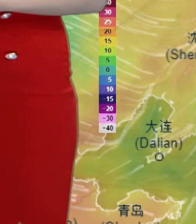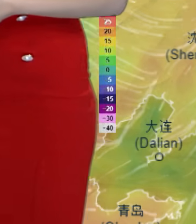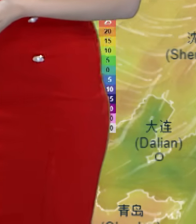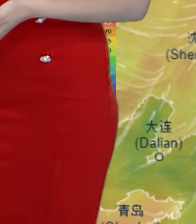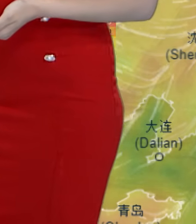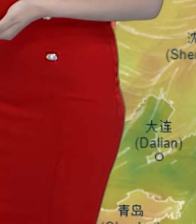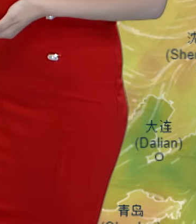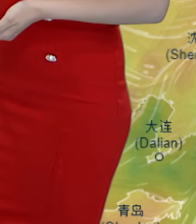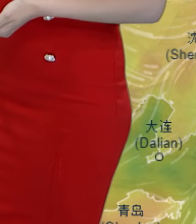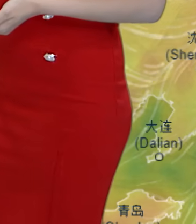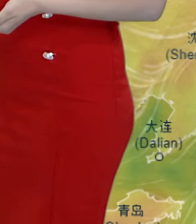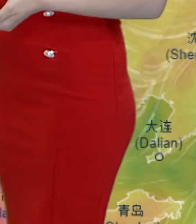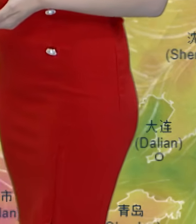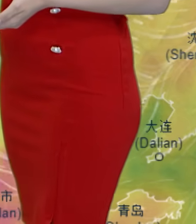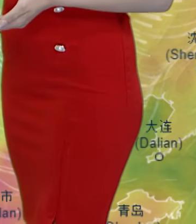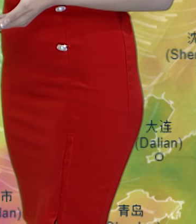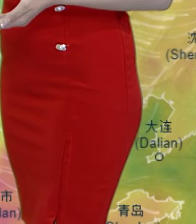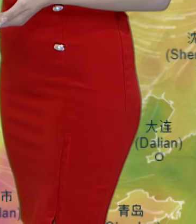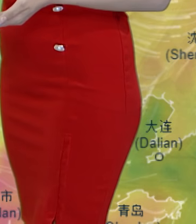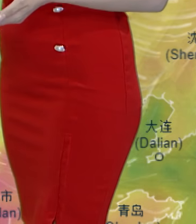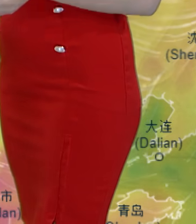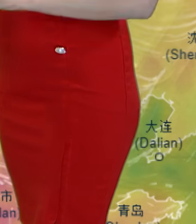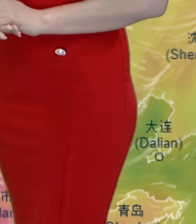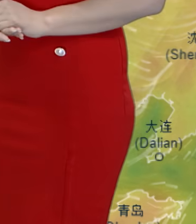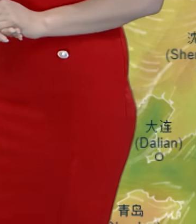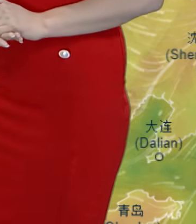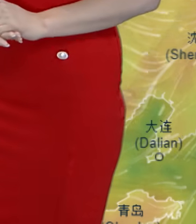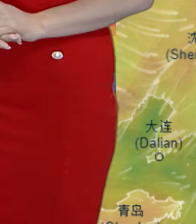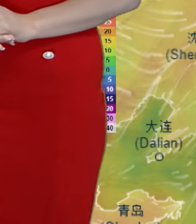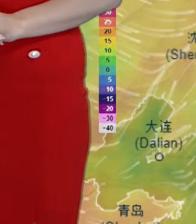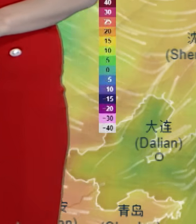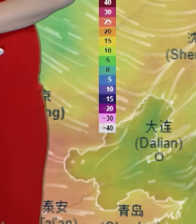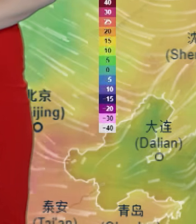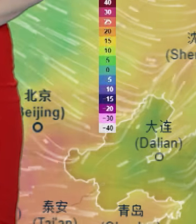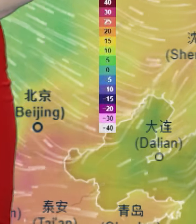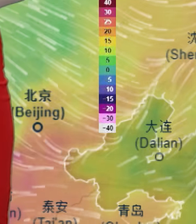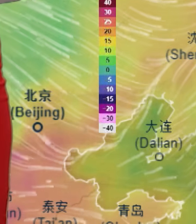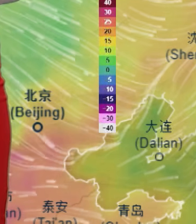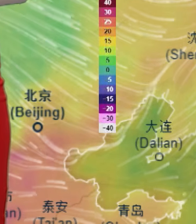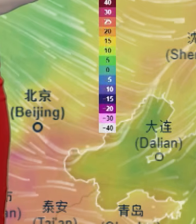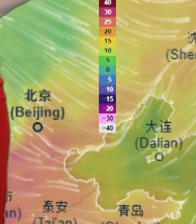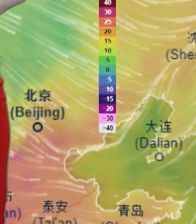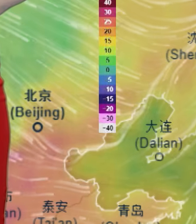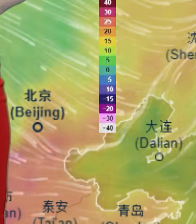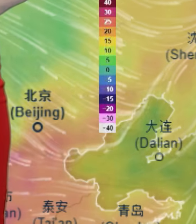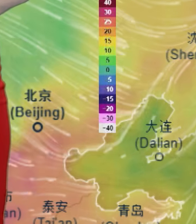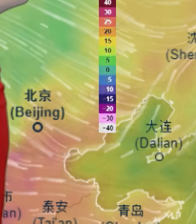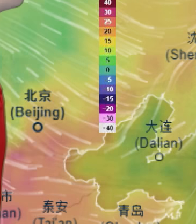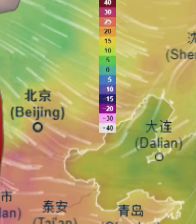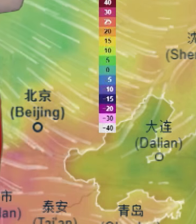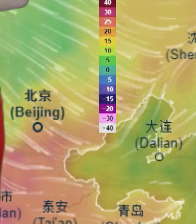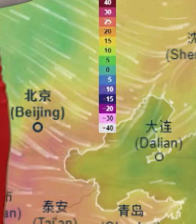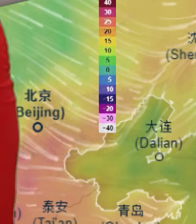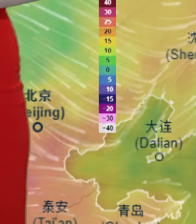их хөрөнгөлчөр замун туул тэрлж хэрлэн онон уулзгоолын савгазраар шөндөө 8-13 хэм хүйтэн өдөртө 2-7 хэм хүйтэн.